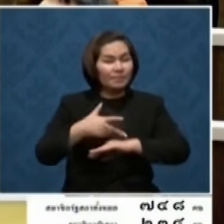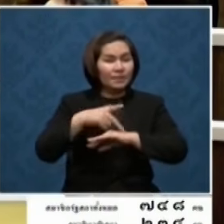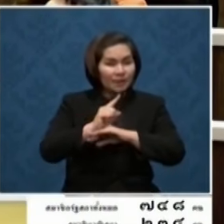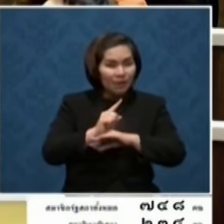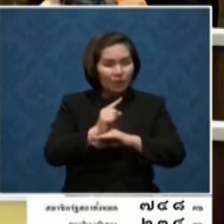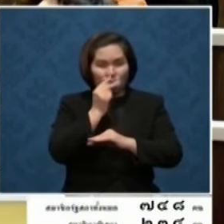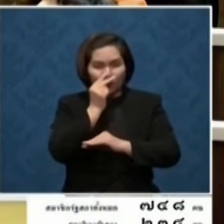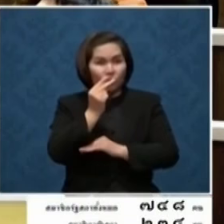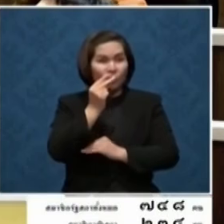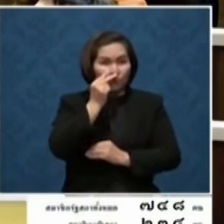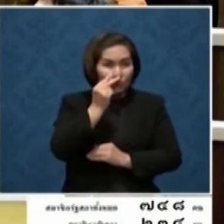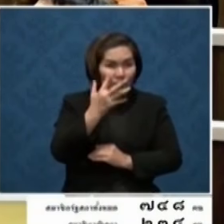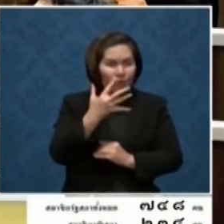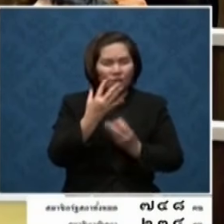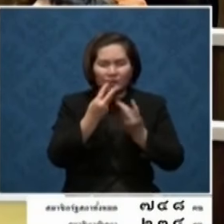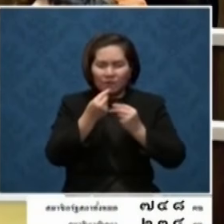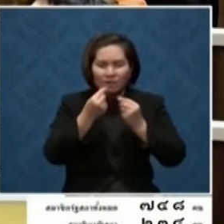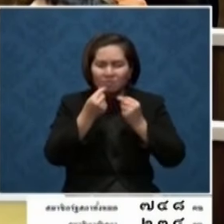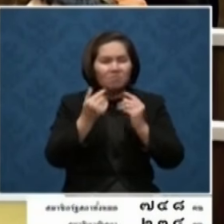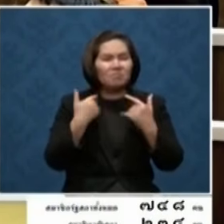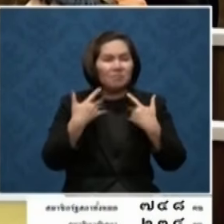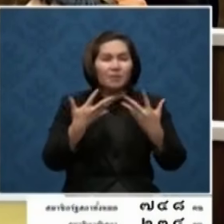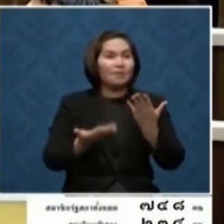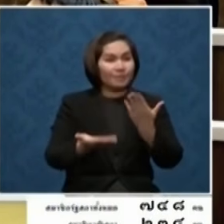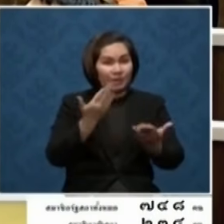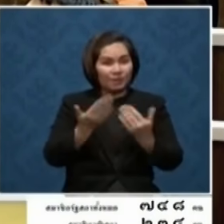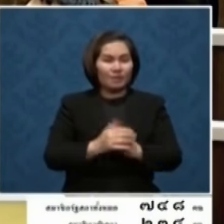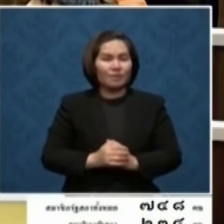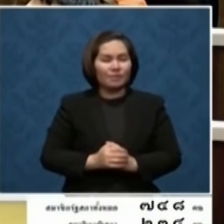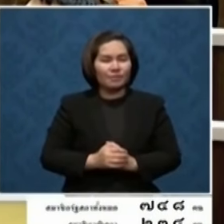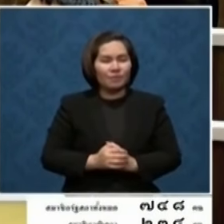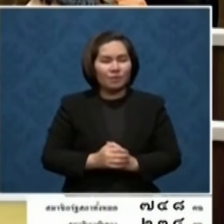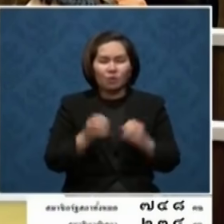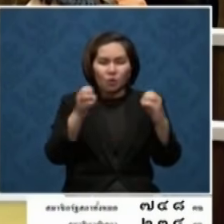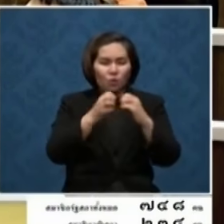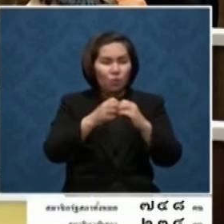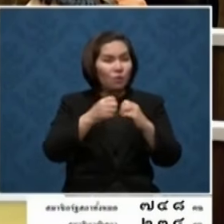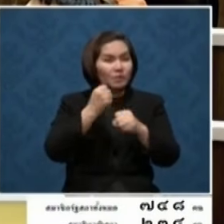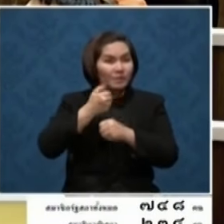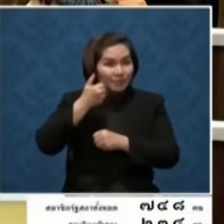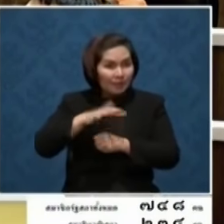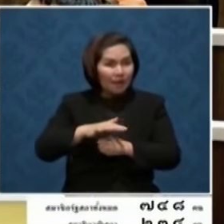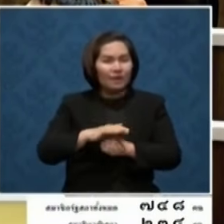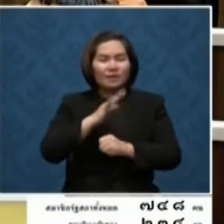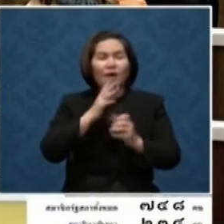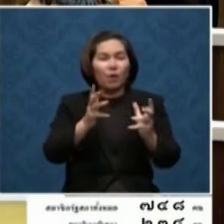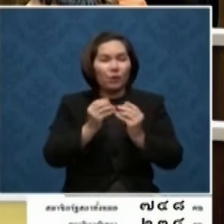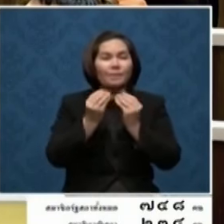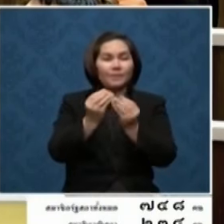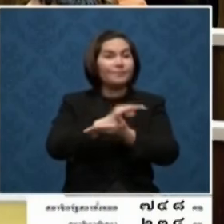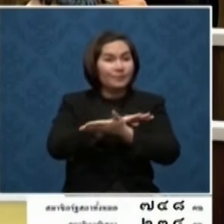กันงัดกันมาแต่ไม่รู้ว่าข้อของใครเนี่ยคือถูกของใครคือผิดแต่มีอีกคนนึงค่ะคนนี้ไ